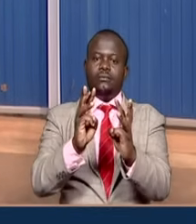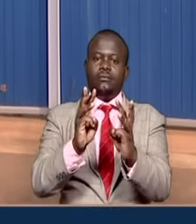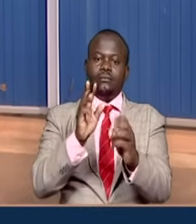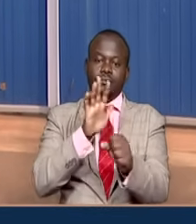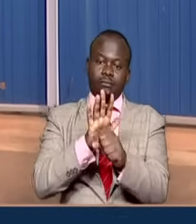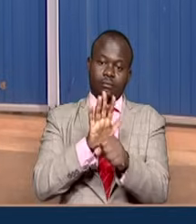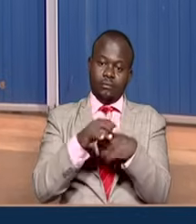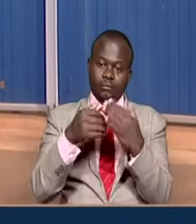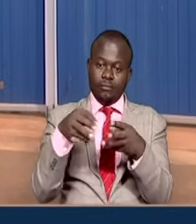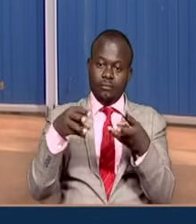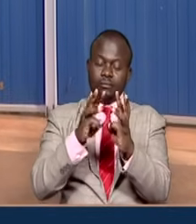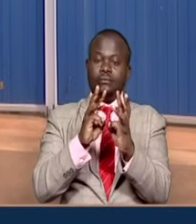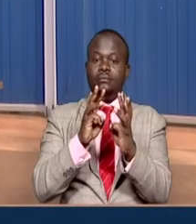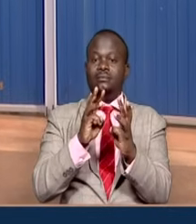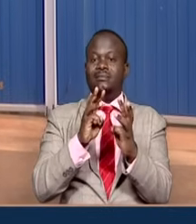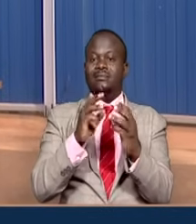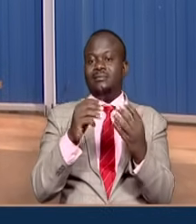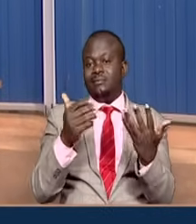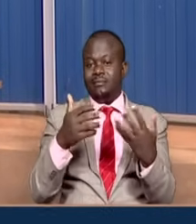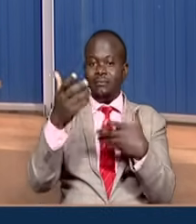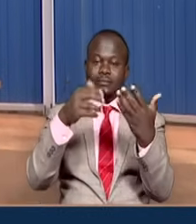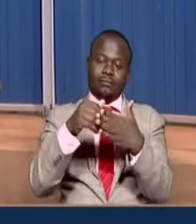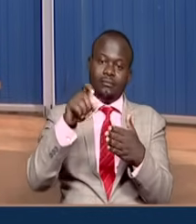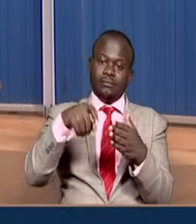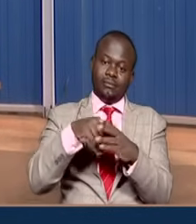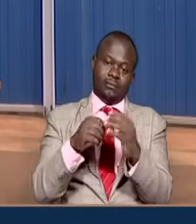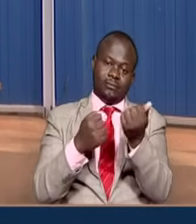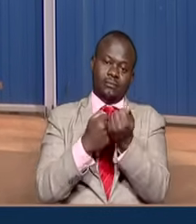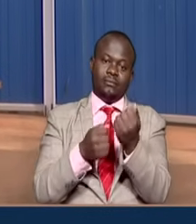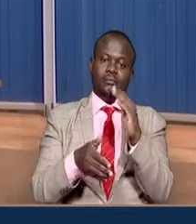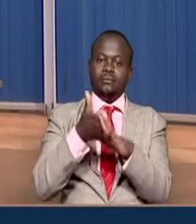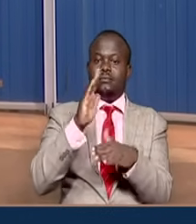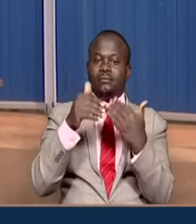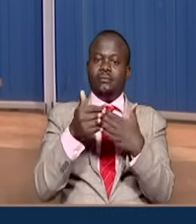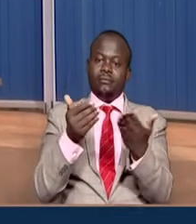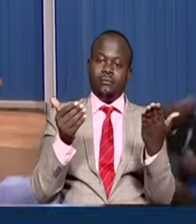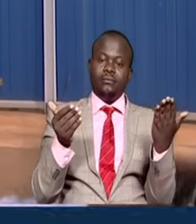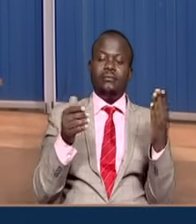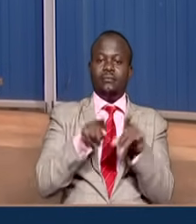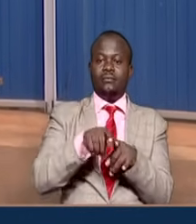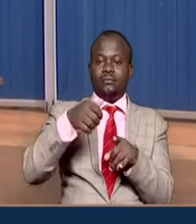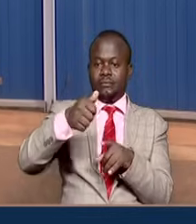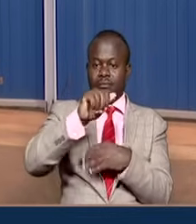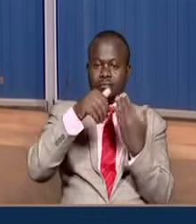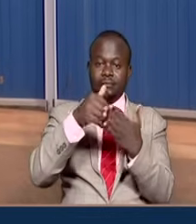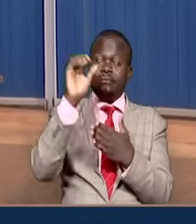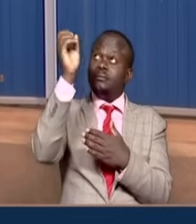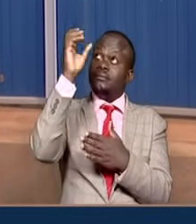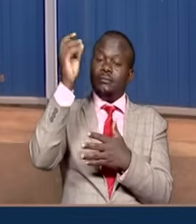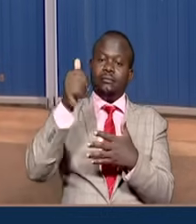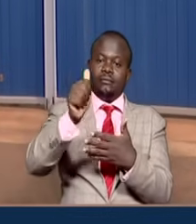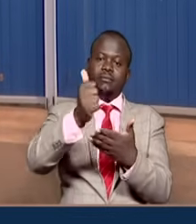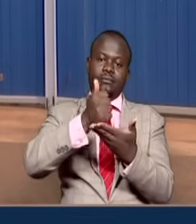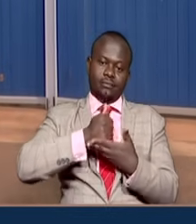bukabije kwa kundi nk'igufa riba ryasohotse akeneye ubutabazi byihuse ako kanya nabwo izi ambulance nico